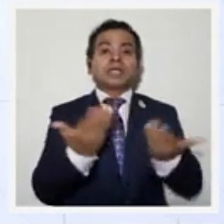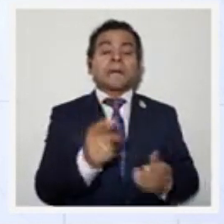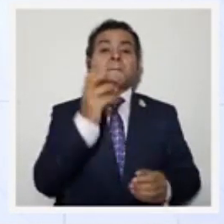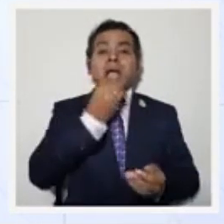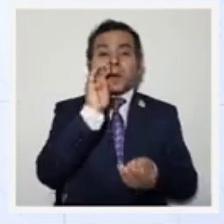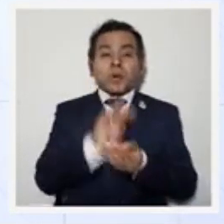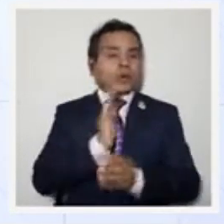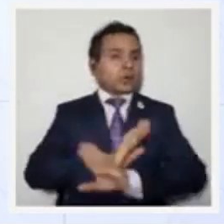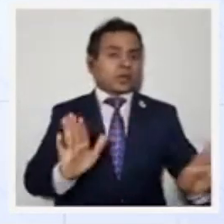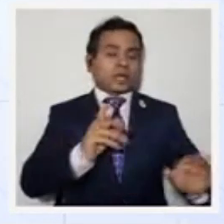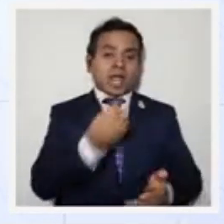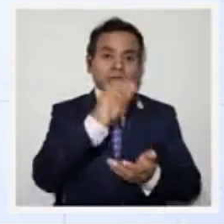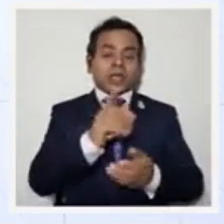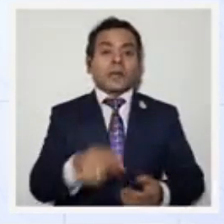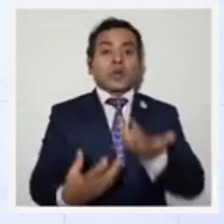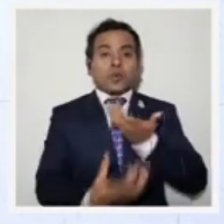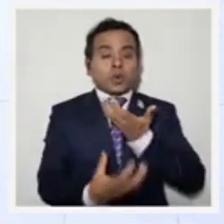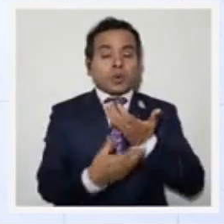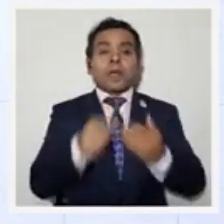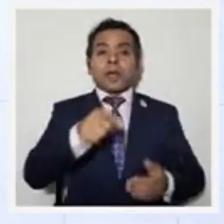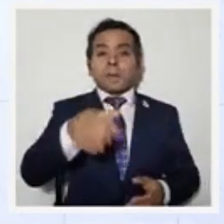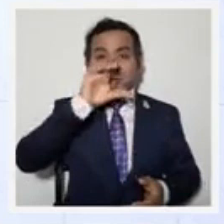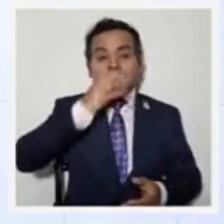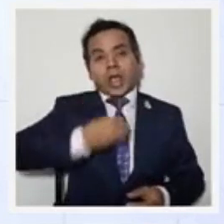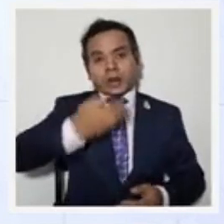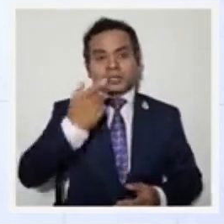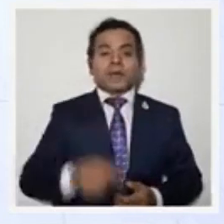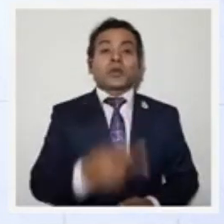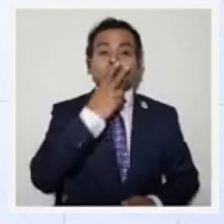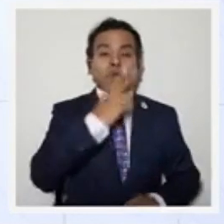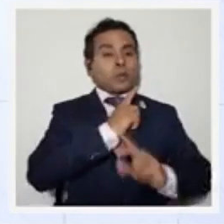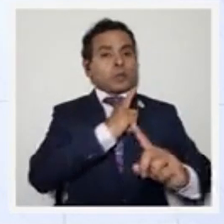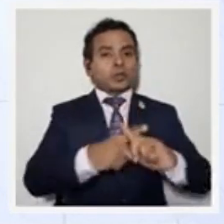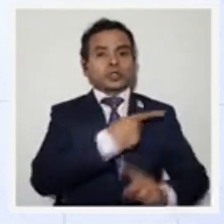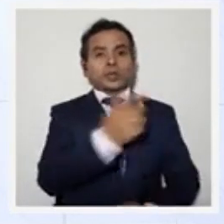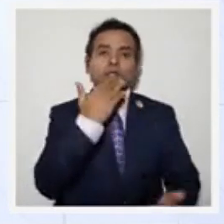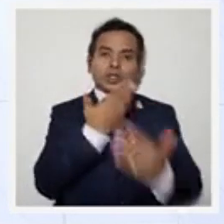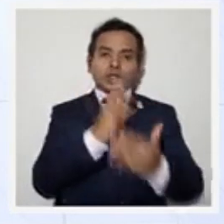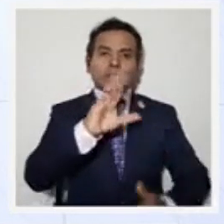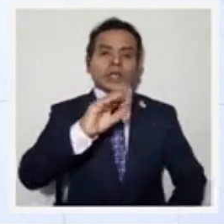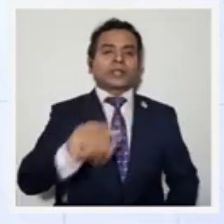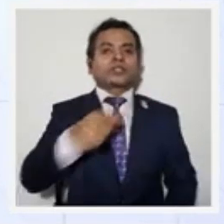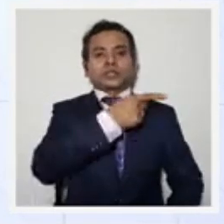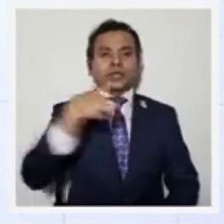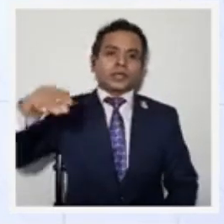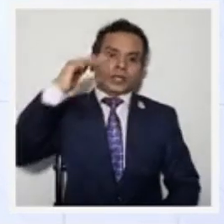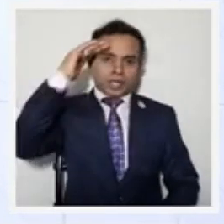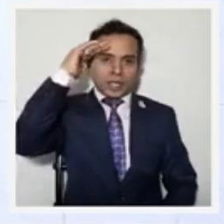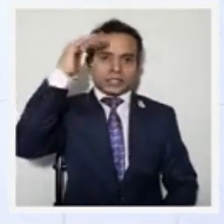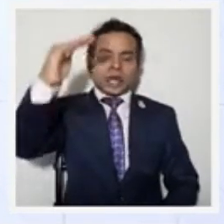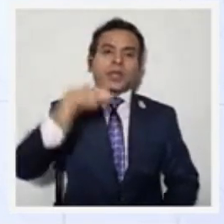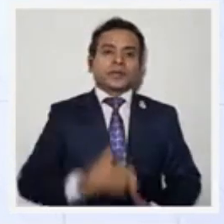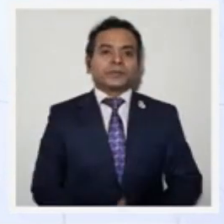জিঙ্ক সমৃদ্ধ, প্রোটিন সমৃদ্ধ খাবার খাই এবং সবাই যেন সবসময় প্রত্যেকেই আমরা অধিক পরিমাণে পানি পান করি